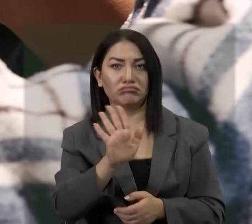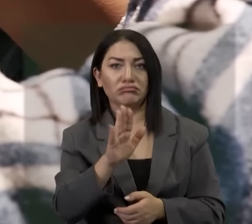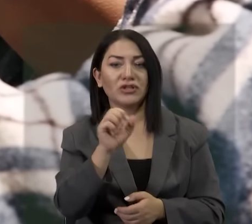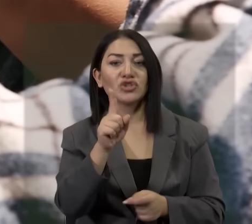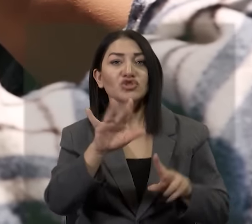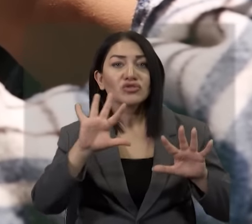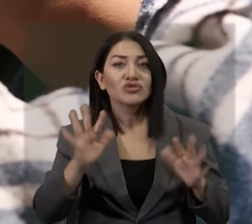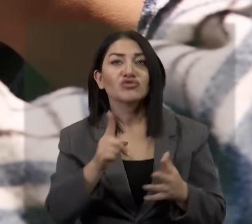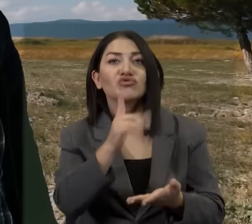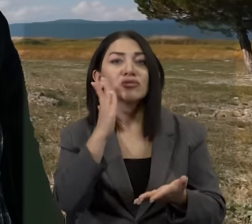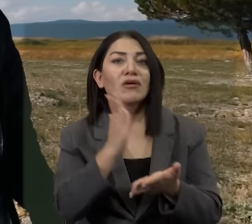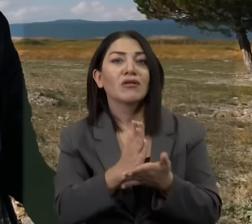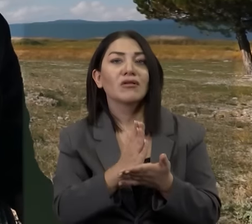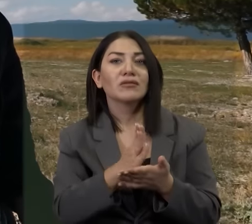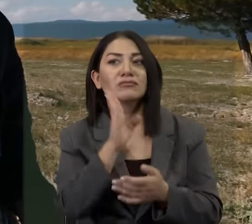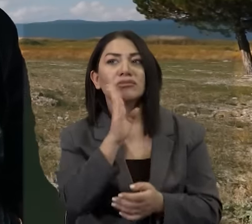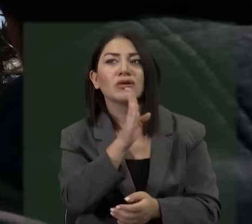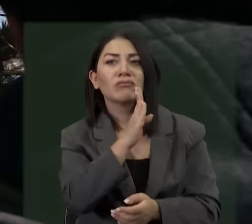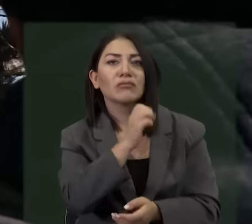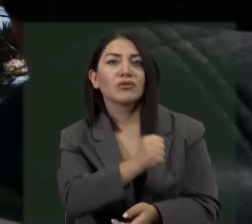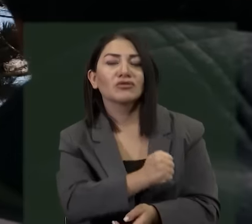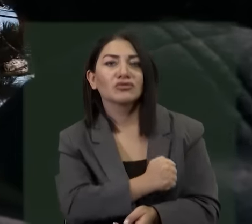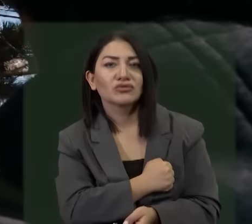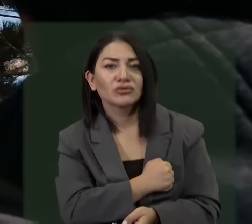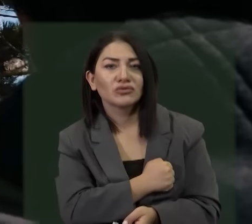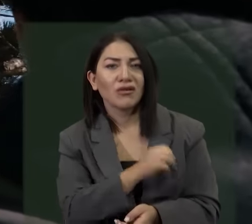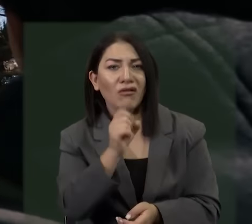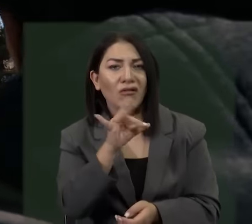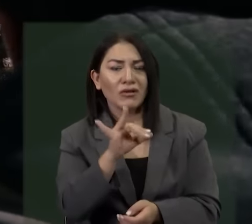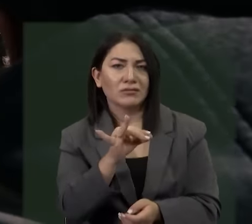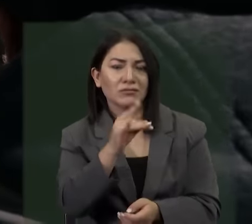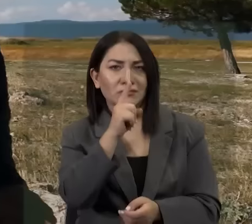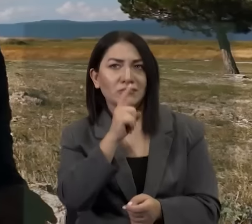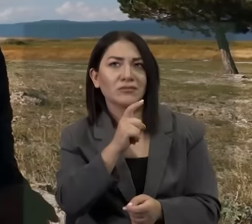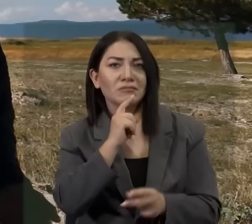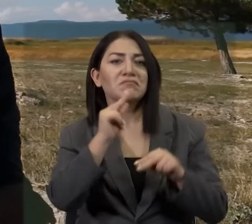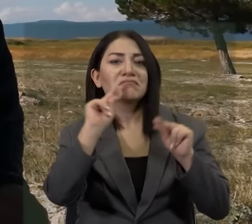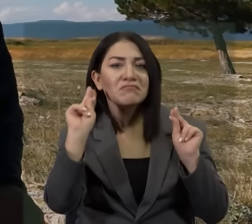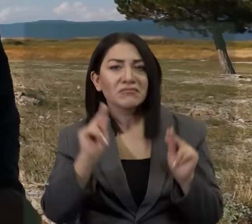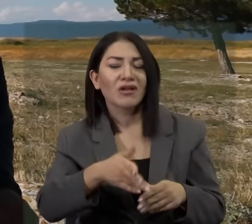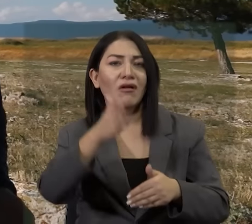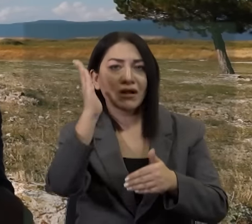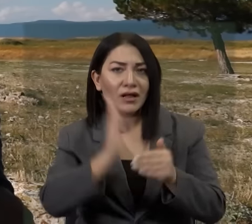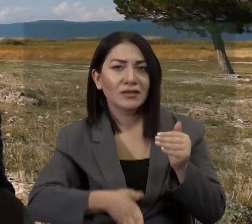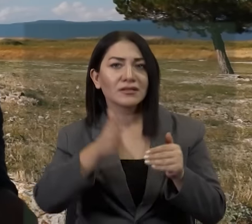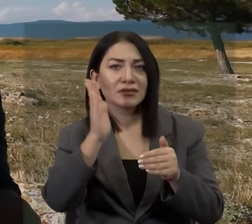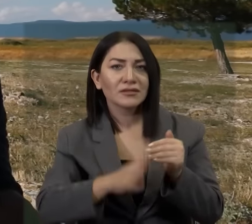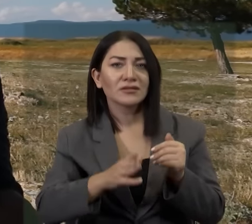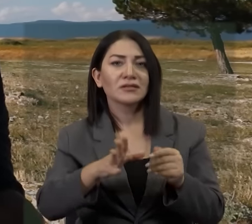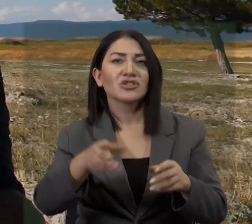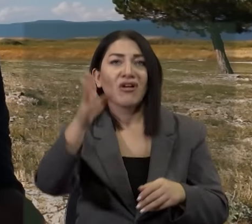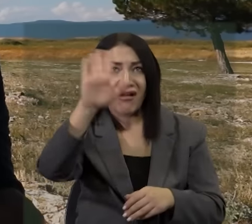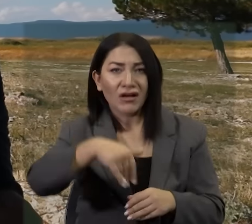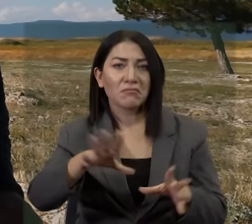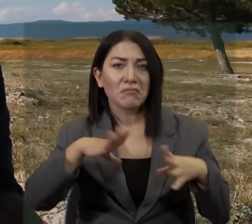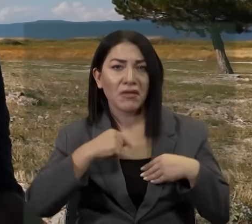Կարող պատահել։ Անի, ի՞նչ է այդտեղ։ Մամա ջան։ Լավ, Անի ջան, հասկացանք, մեղավոր ենք, վերջ